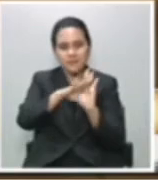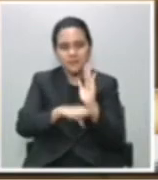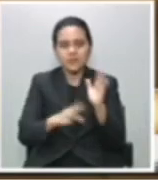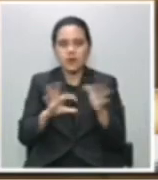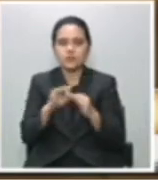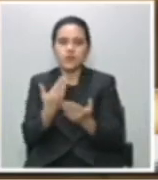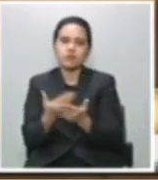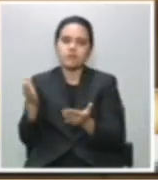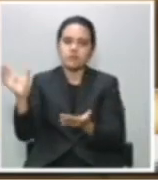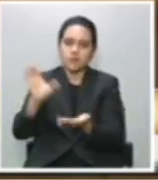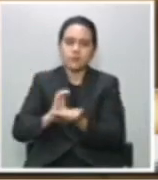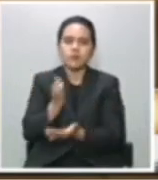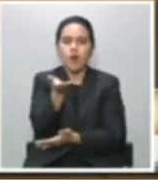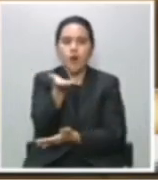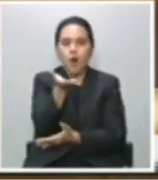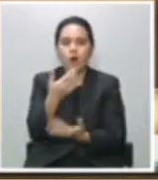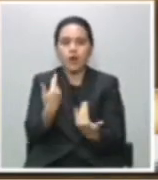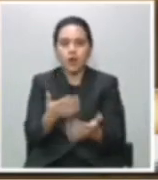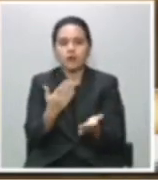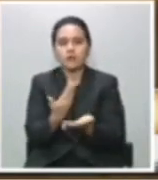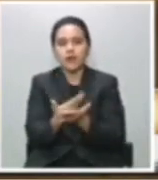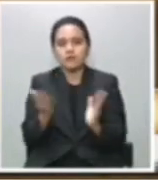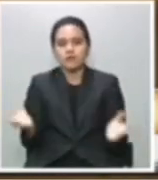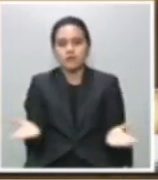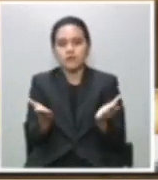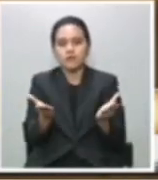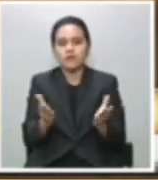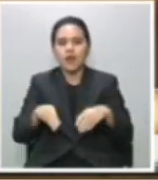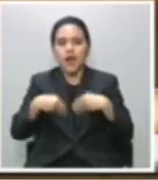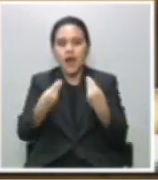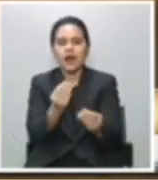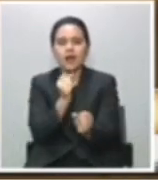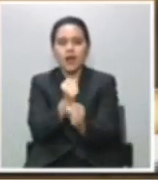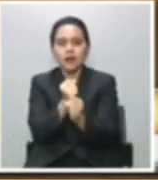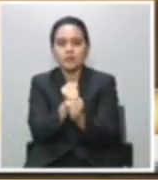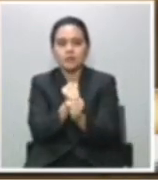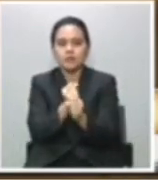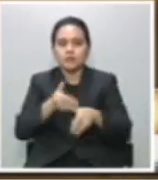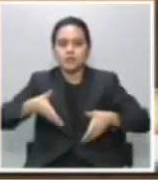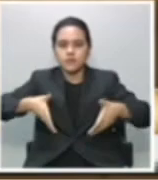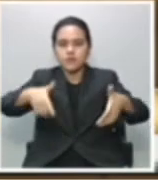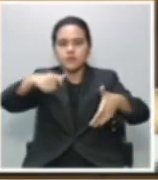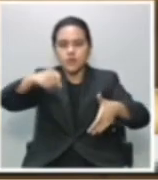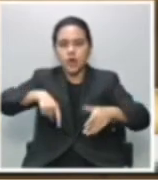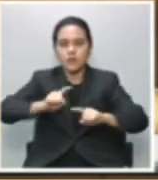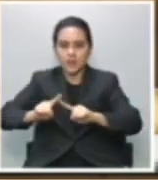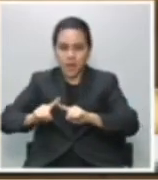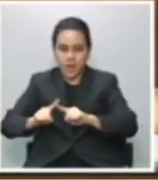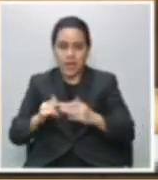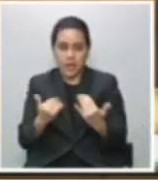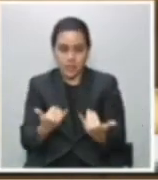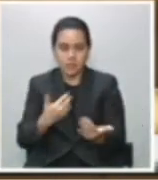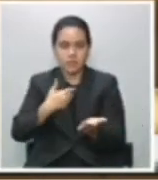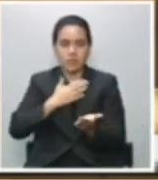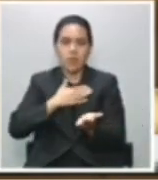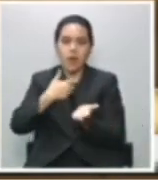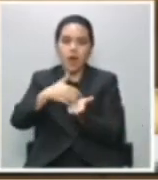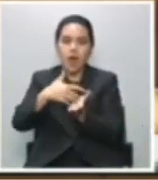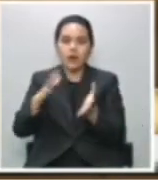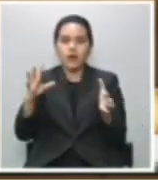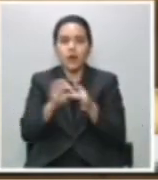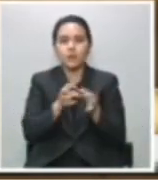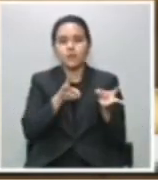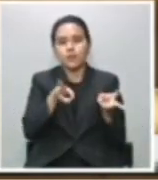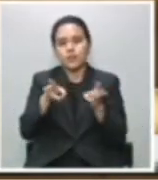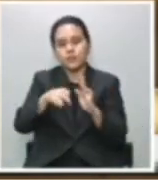อุดหนุนนะครับที่จะเอาไปดำเนินการนี่คือโครงสร้างหรือหลักเกณฑ์ที่ก